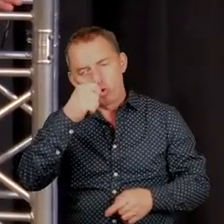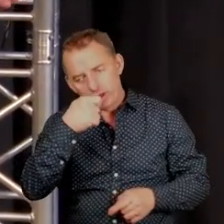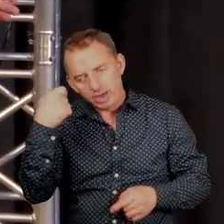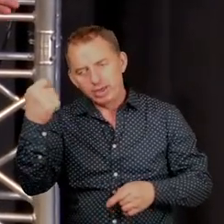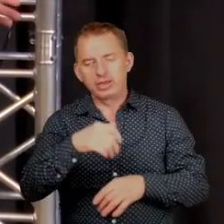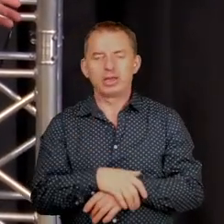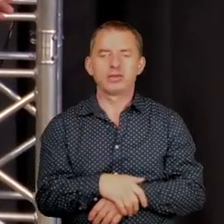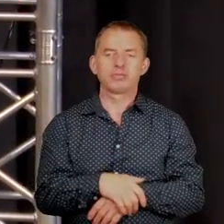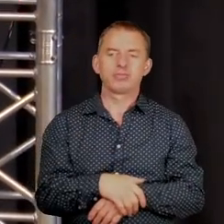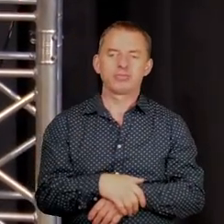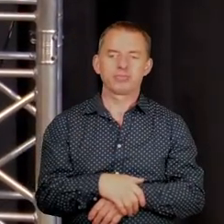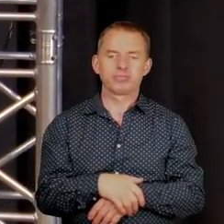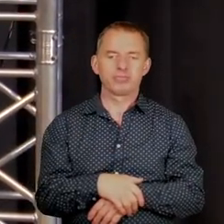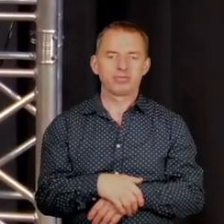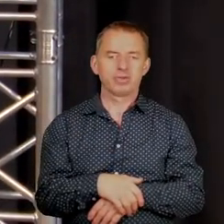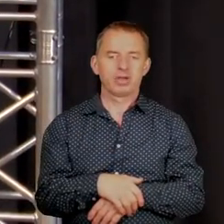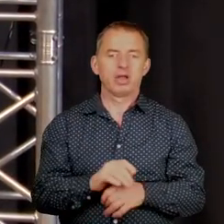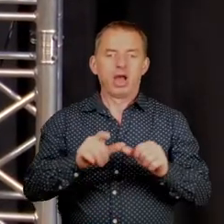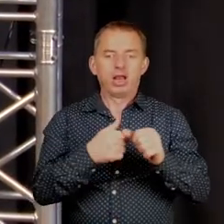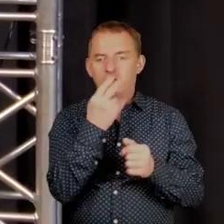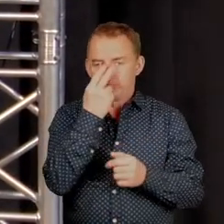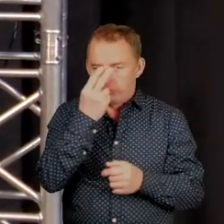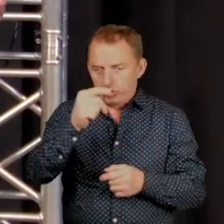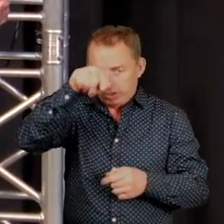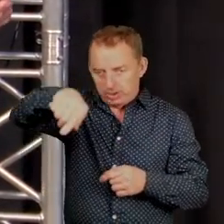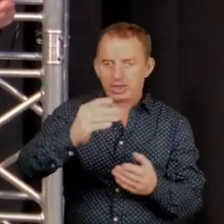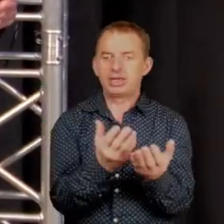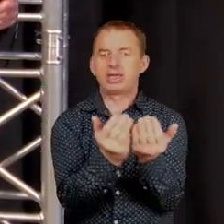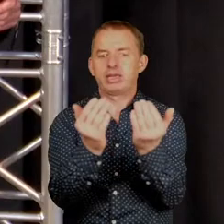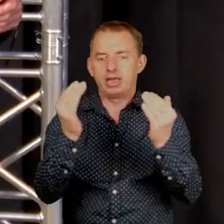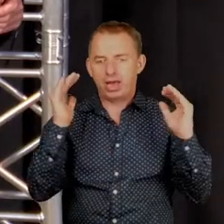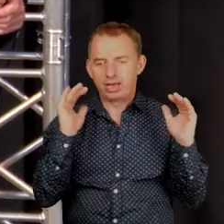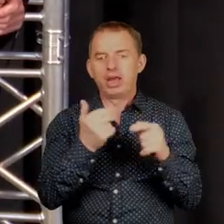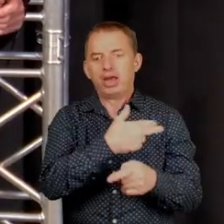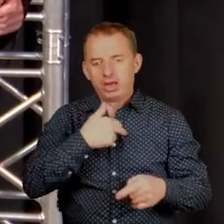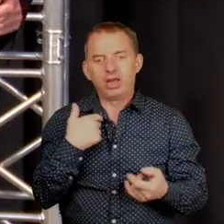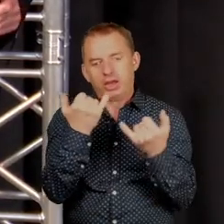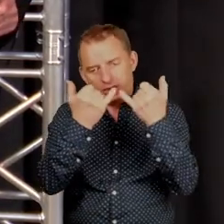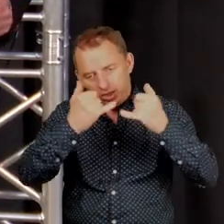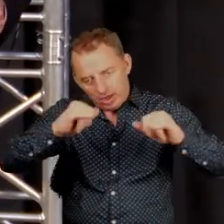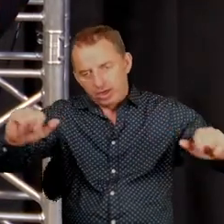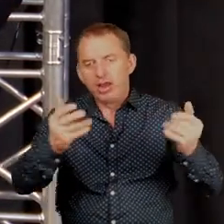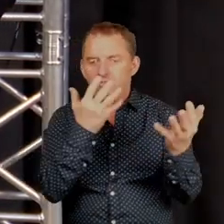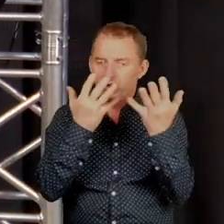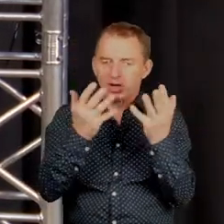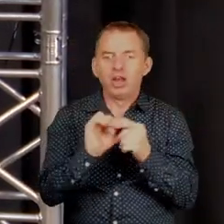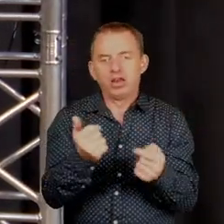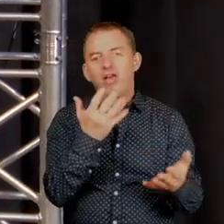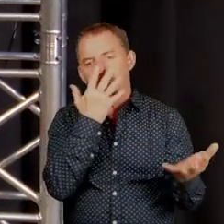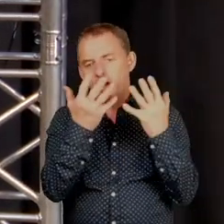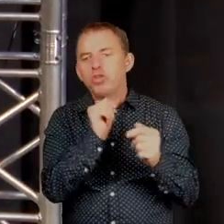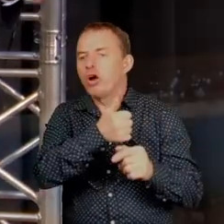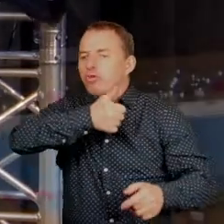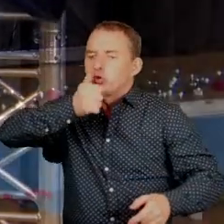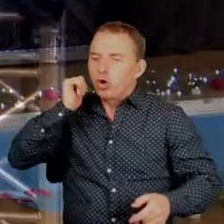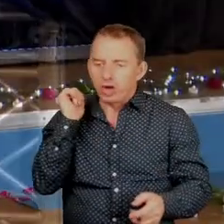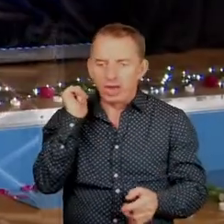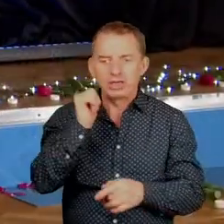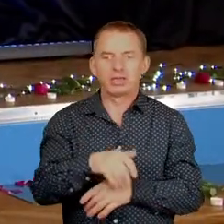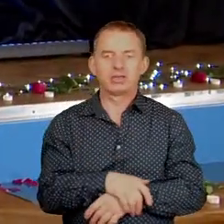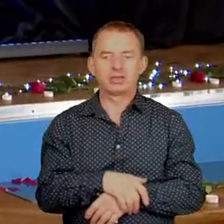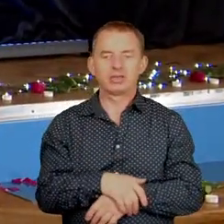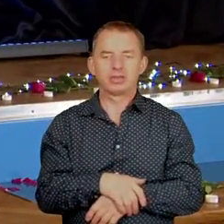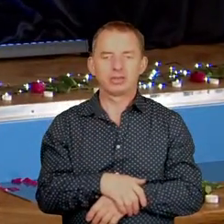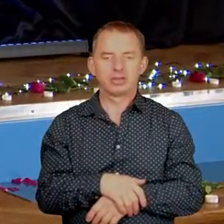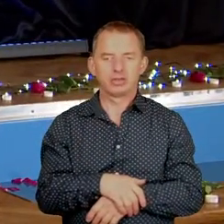set up a little differently. Ale spójrzcie na naszą scenę, ona jest troszeczkę inaczej dzisiaj wygląda niż wyglądała wczoraj. In the second service we'll